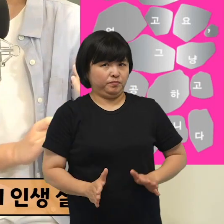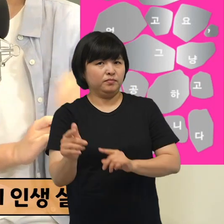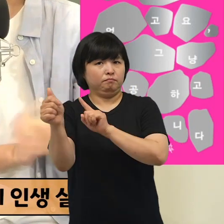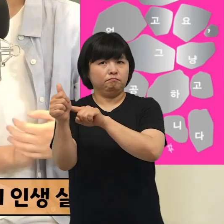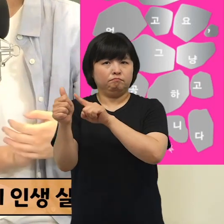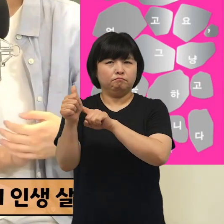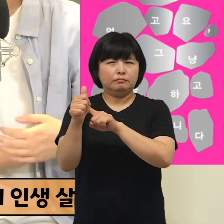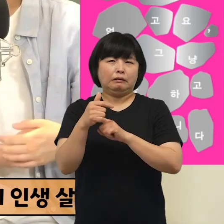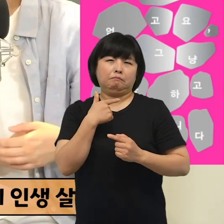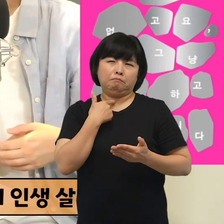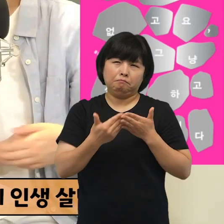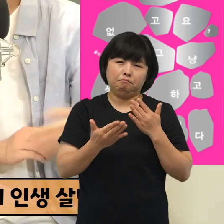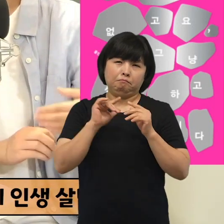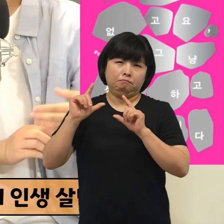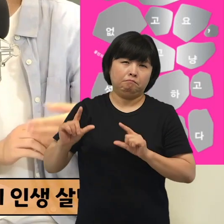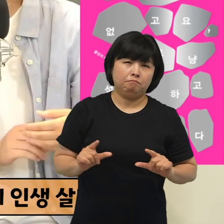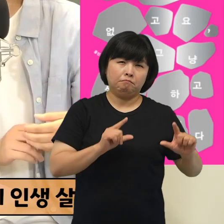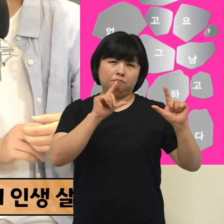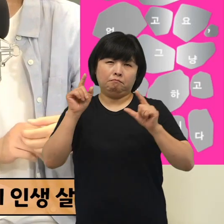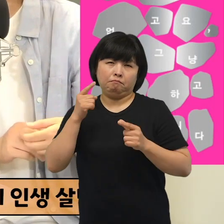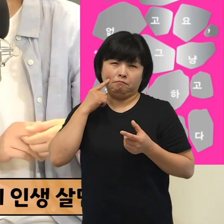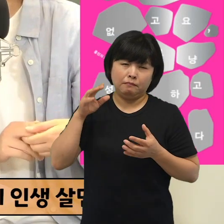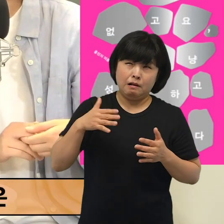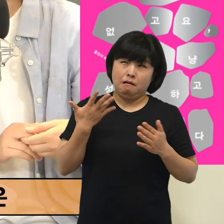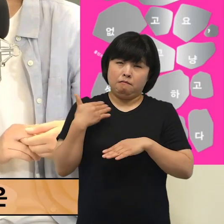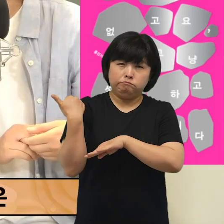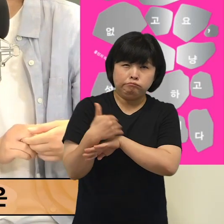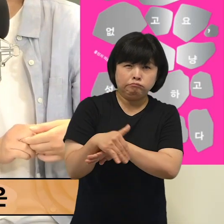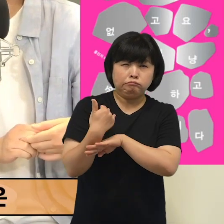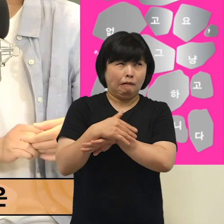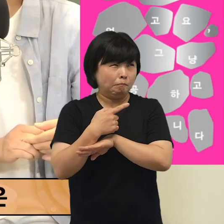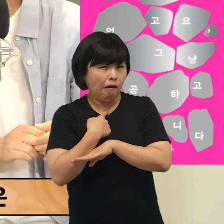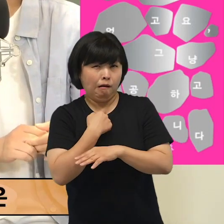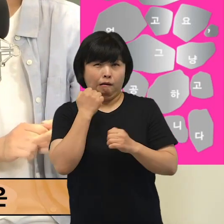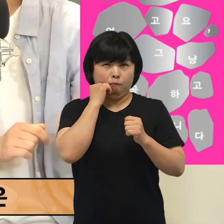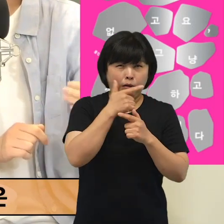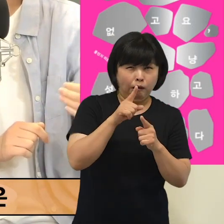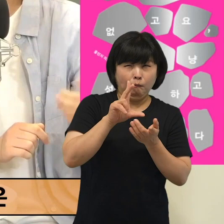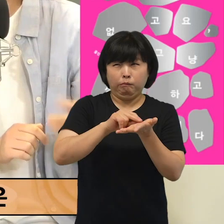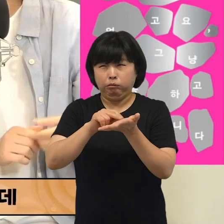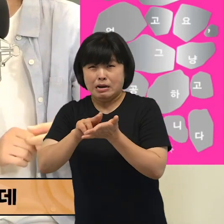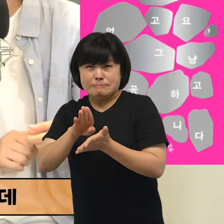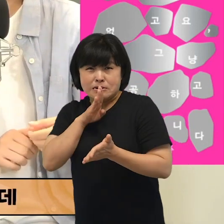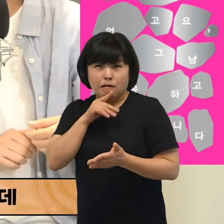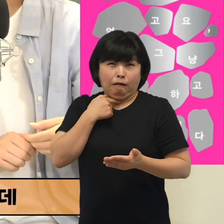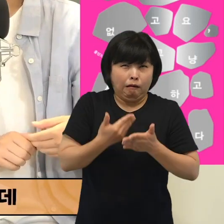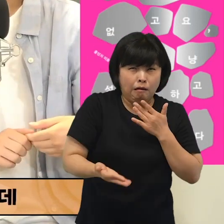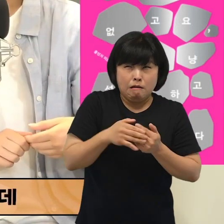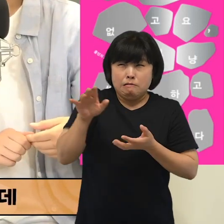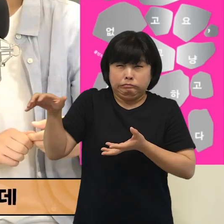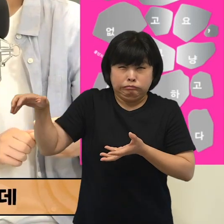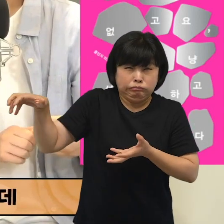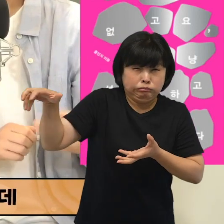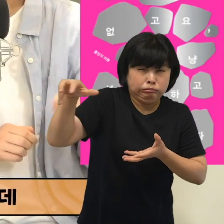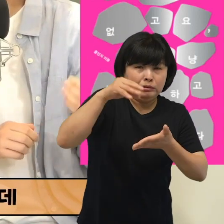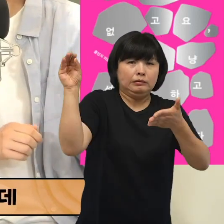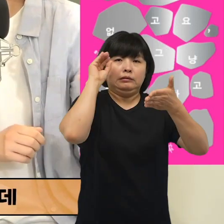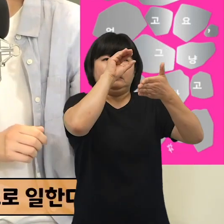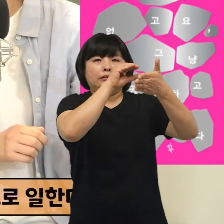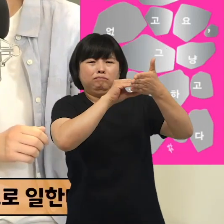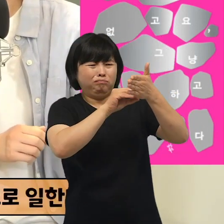90년대생이세요. 그분께서 이제 인생을 살면서 그리고 직장을 다니면서 겪은 되게 리얼한 경험담이 담겨